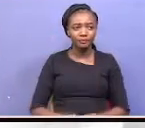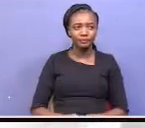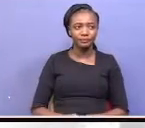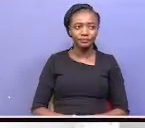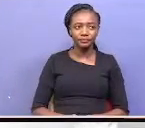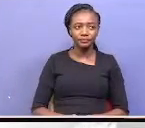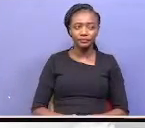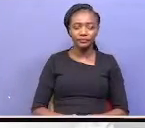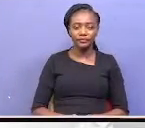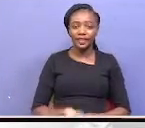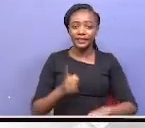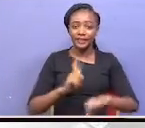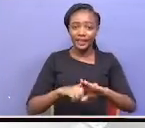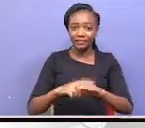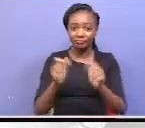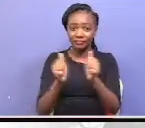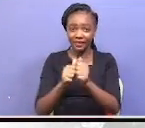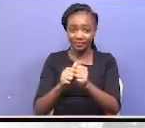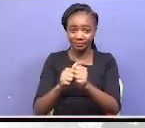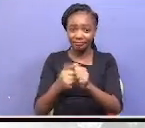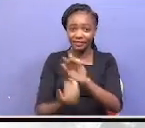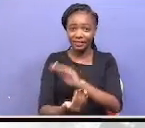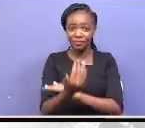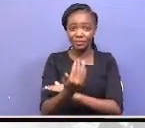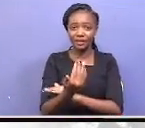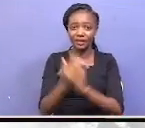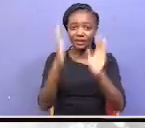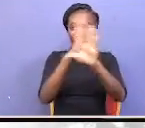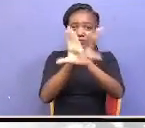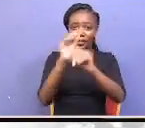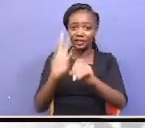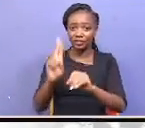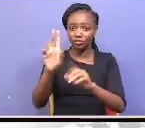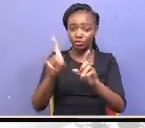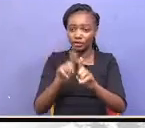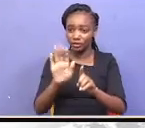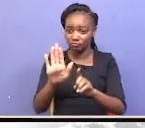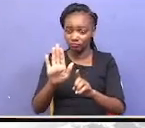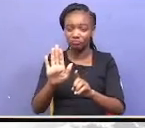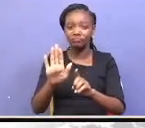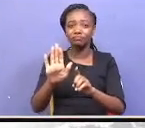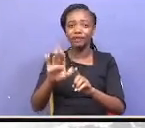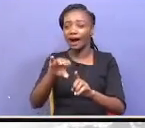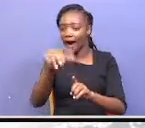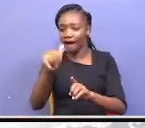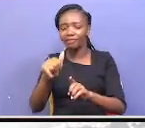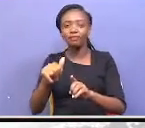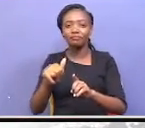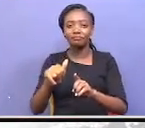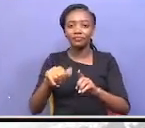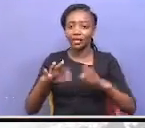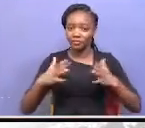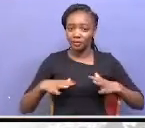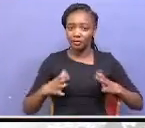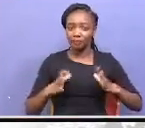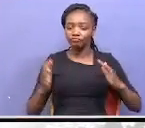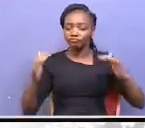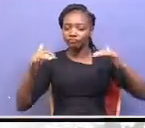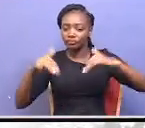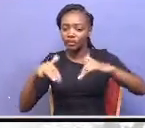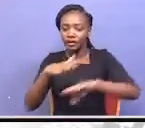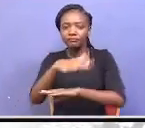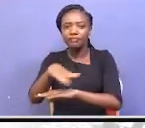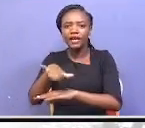Mwendo wa saa 4 asubuhi, Rais Uhuru Kenyatta na msafara wake waliingia katika majengo ya bunge, na mara hii si kwa